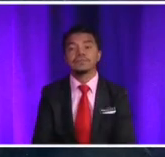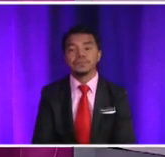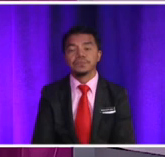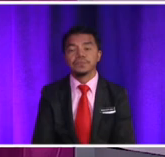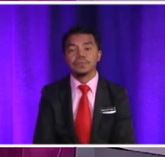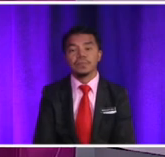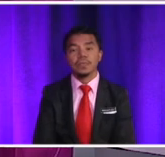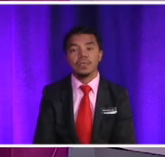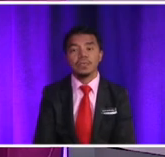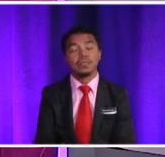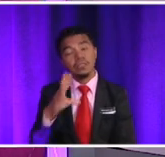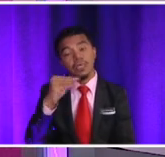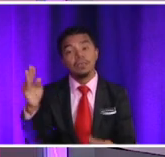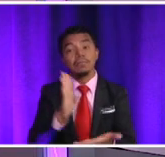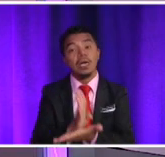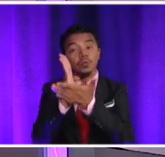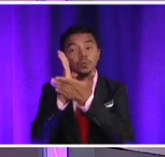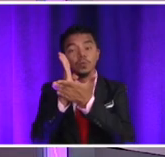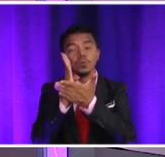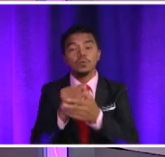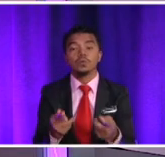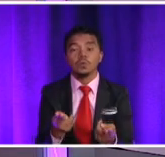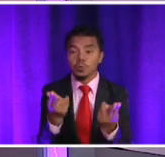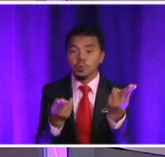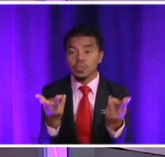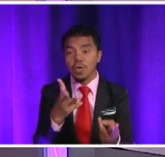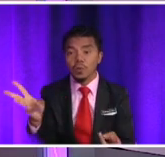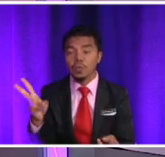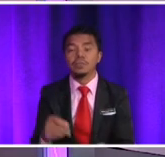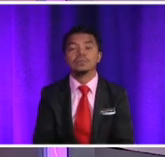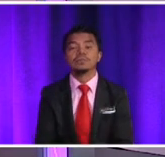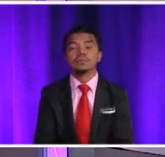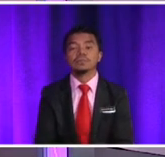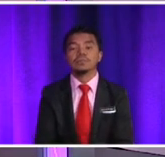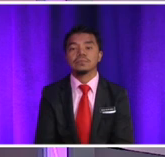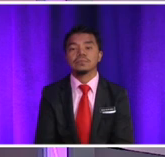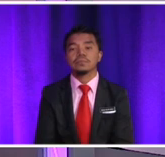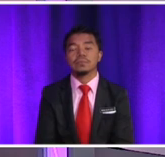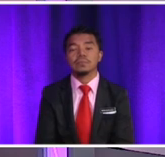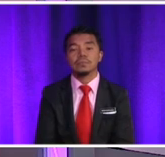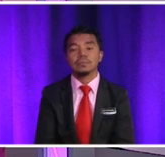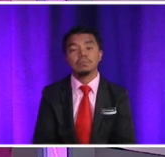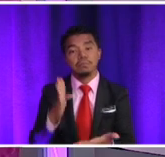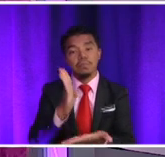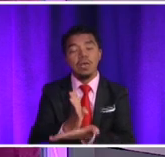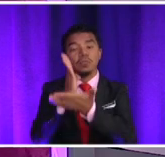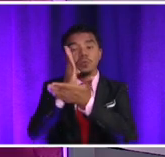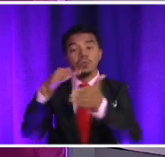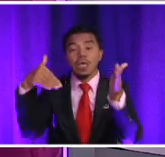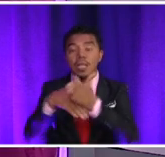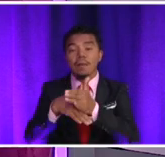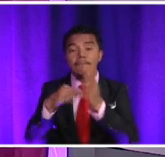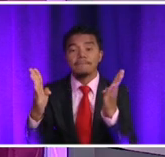Usahawan contohnya agensi dari bentuk dalam bentuk latihan dan pengusaha agensi dalam bentuk pembiayaan